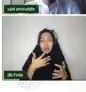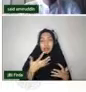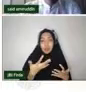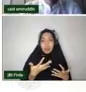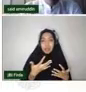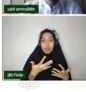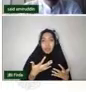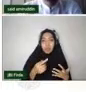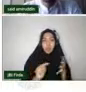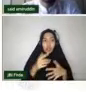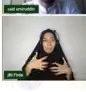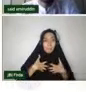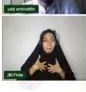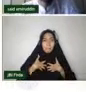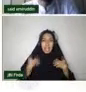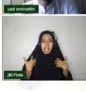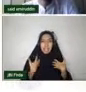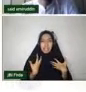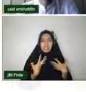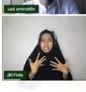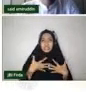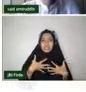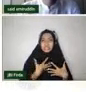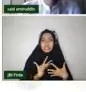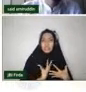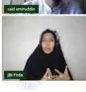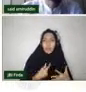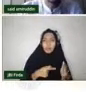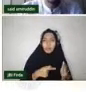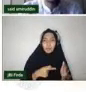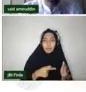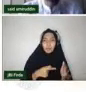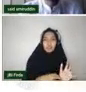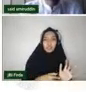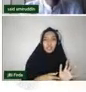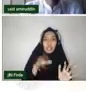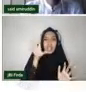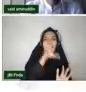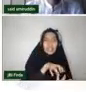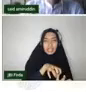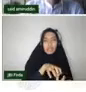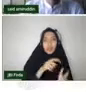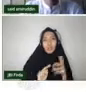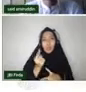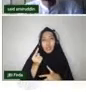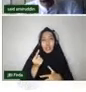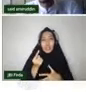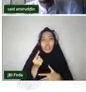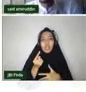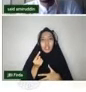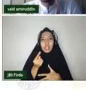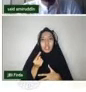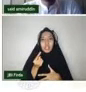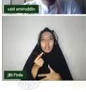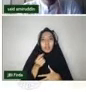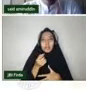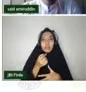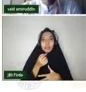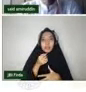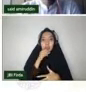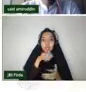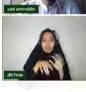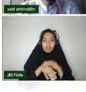marah, mulai ngambek, dia itu sudah mulai menunjukkan sikap-sikap aneh dia. Dia mulai mengeluarkan air ludahnya. Dia